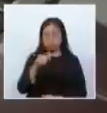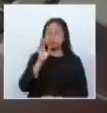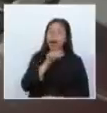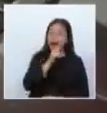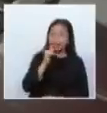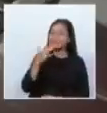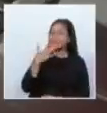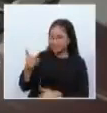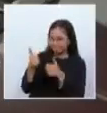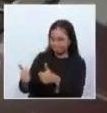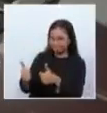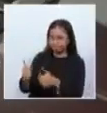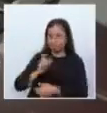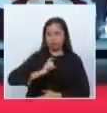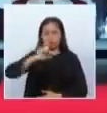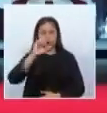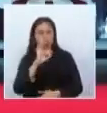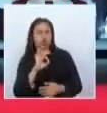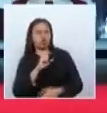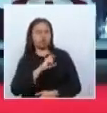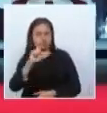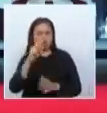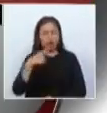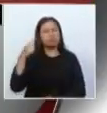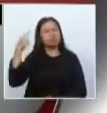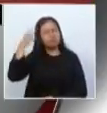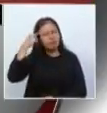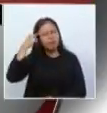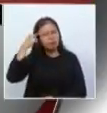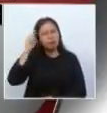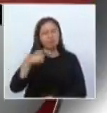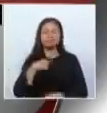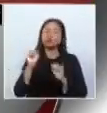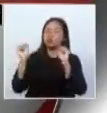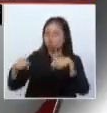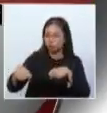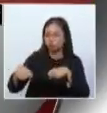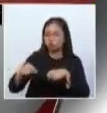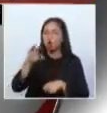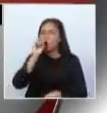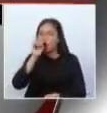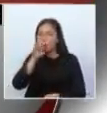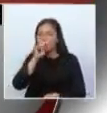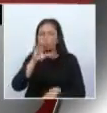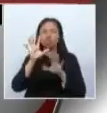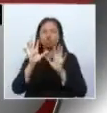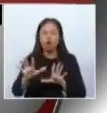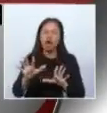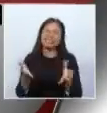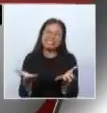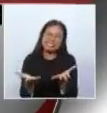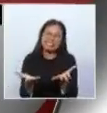Sedangkan selain itu diksi omon-omon, ya, omon-omon kumaha gitu, kira-kira kayak gitu. Nah, itu juga